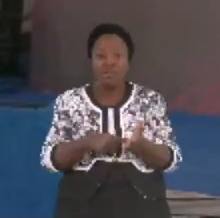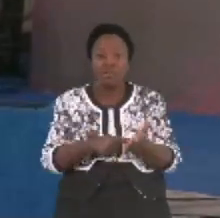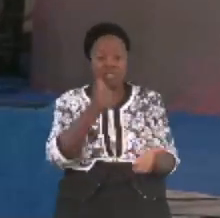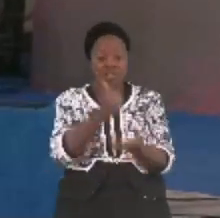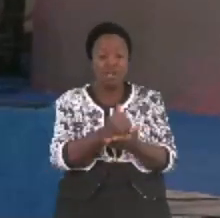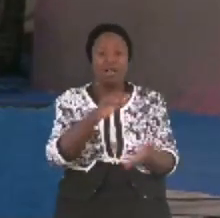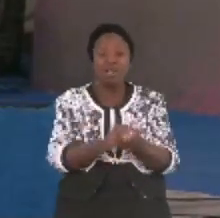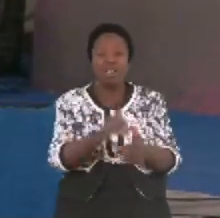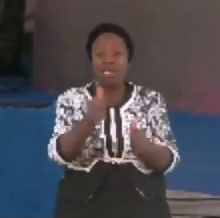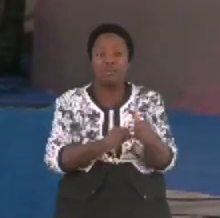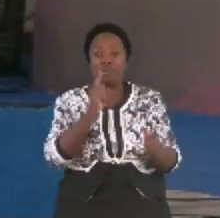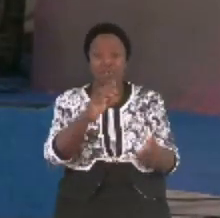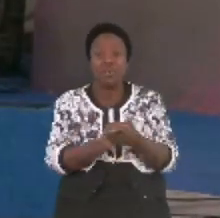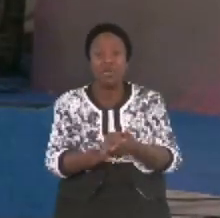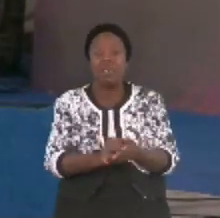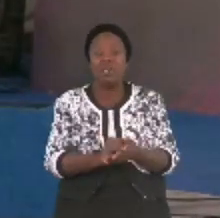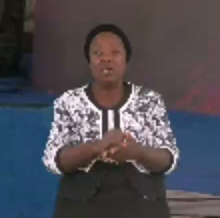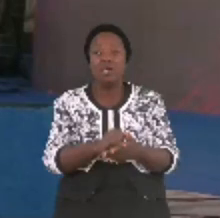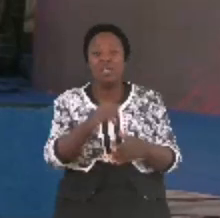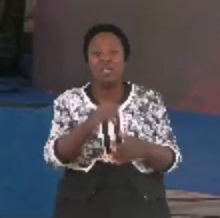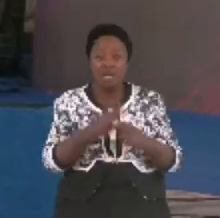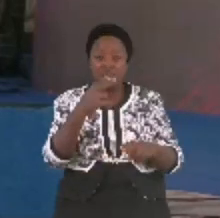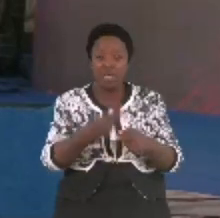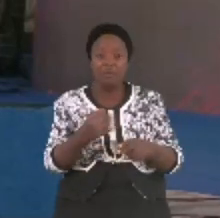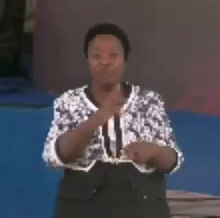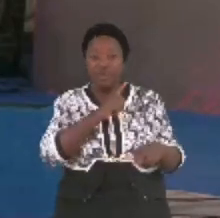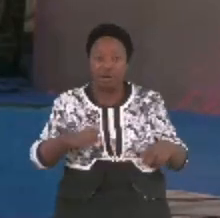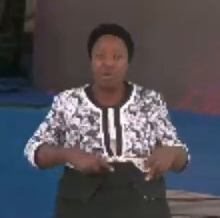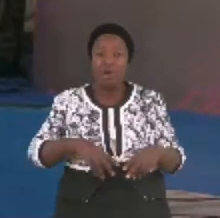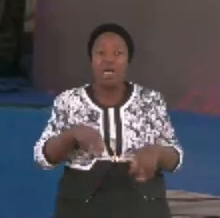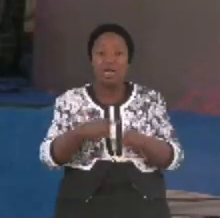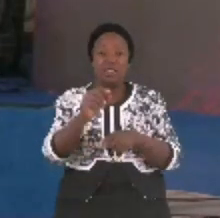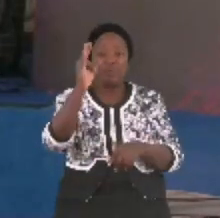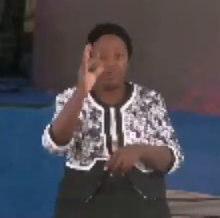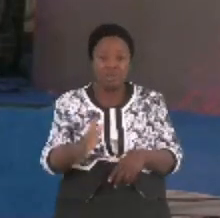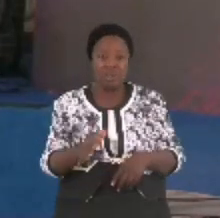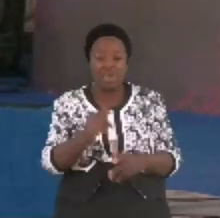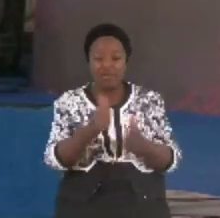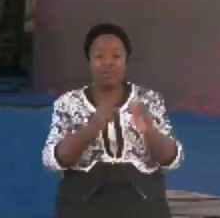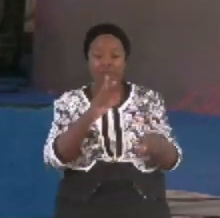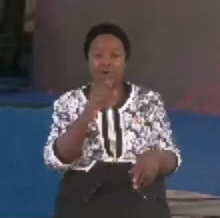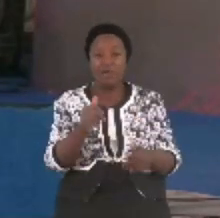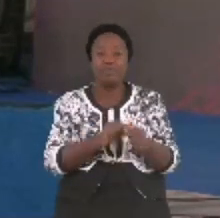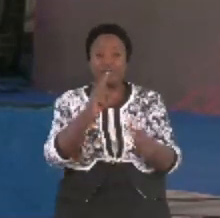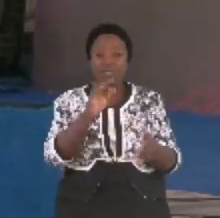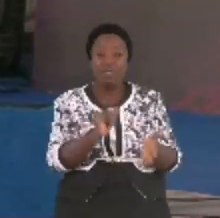sa parole qui lui serve de sceau. Et quiconque invoque le nom du Seigneur en tant que ministre, quiconque invoque le nom du Seigneur